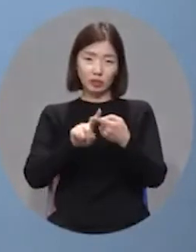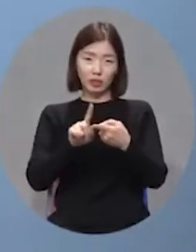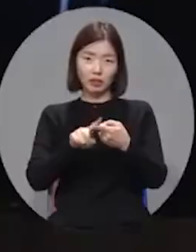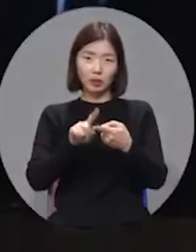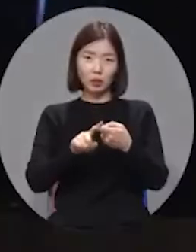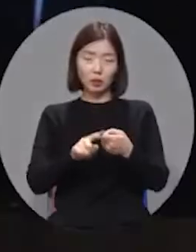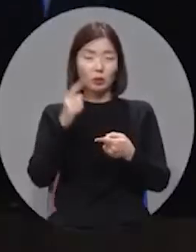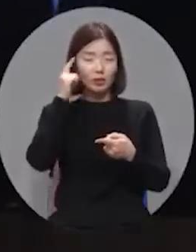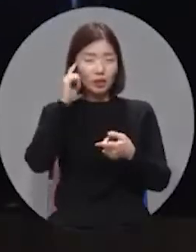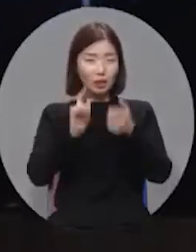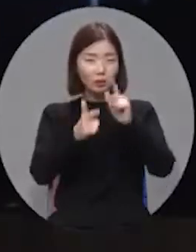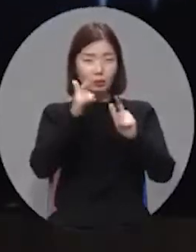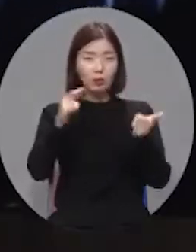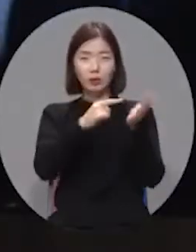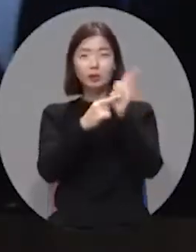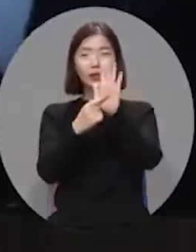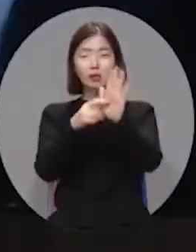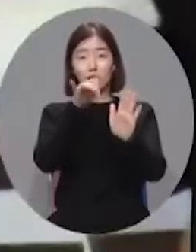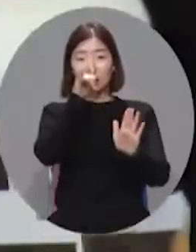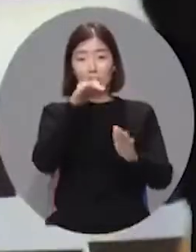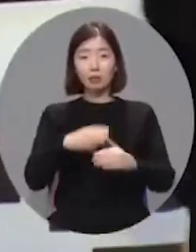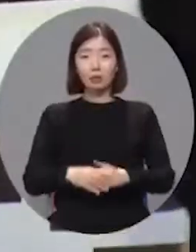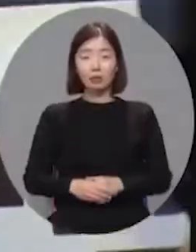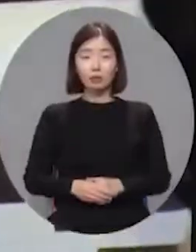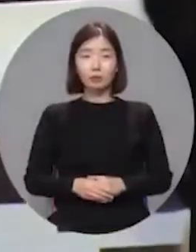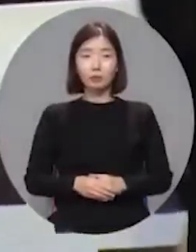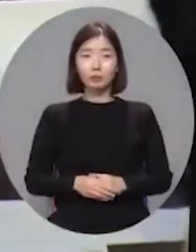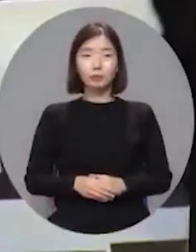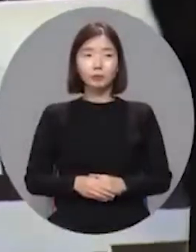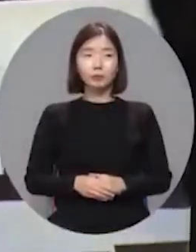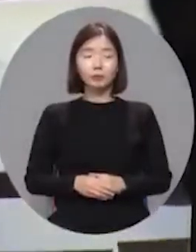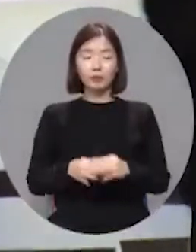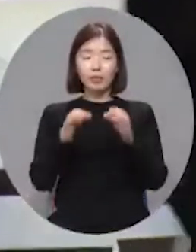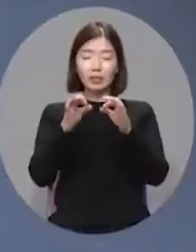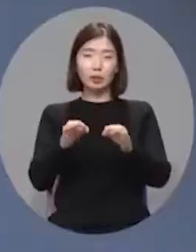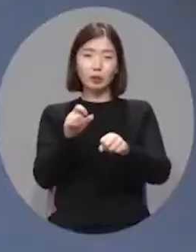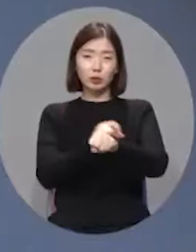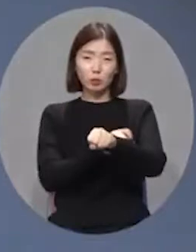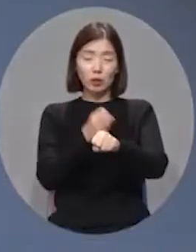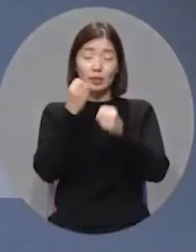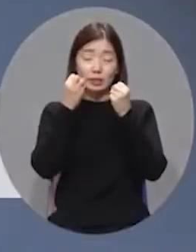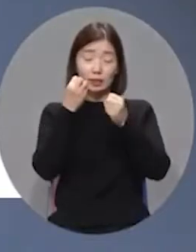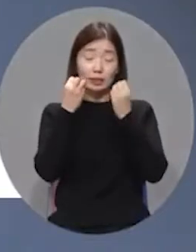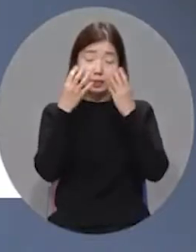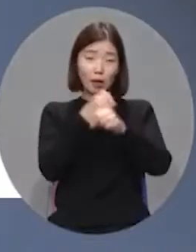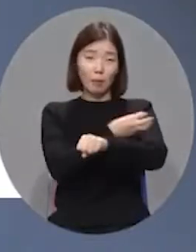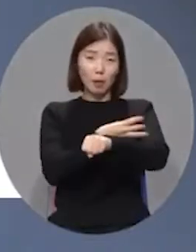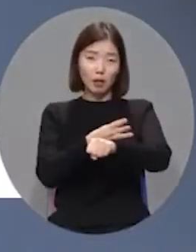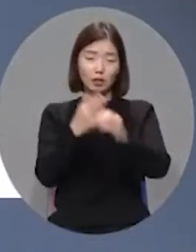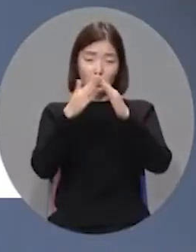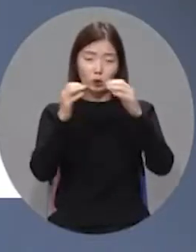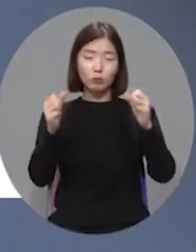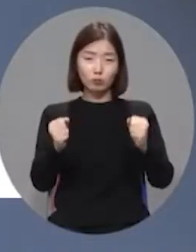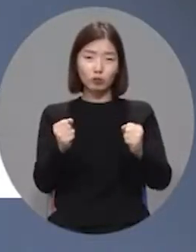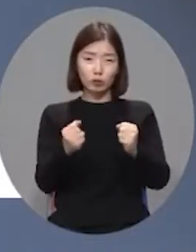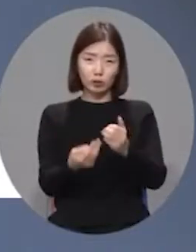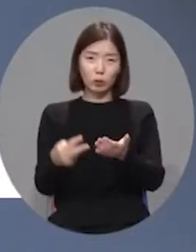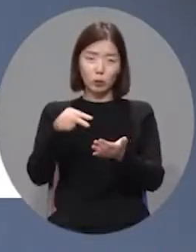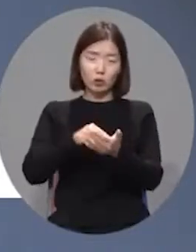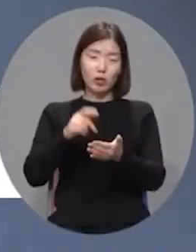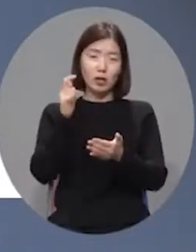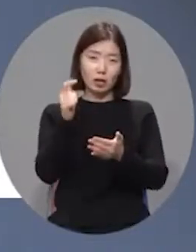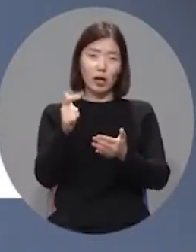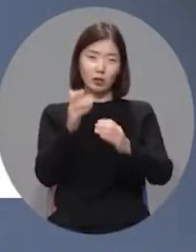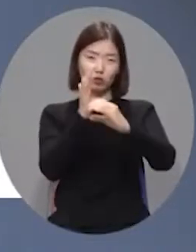대해서도 저마다 청사진을 내놨고 금융특화 새만금 계획과 더불어 전북을 독자적